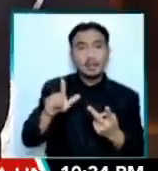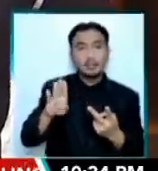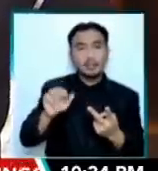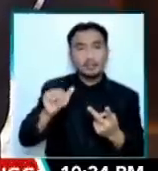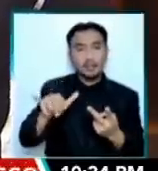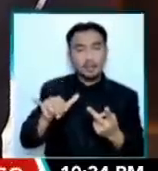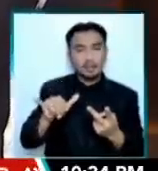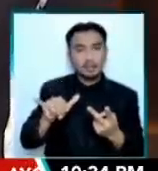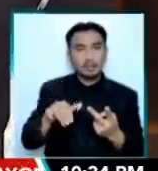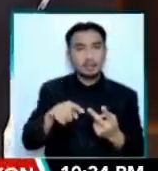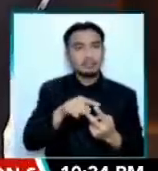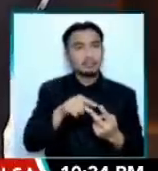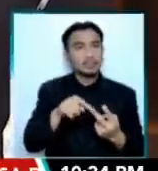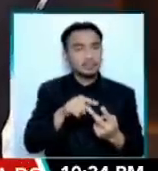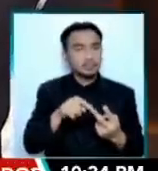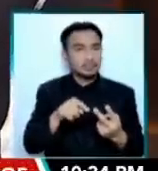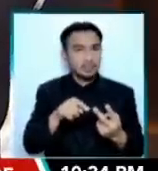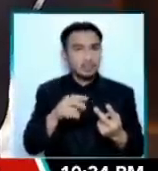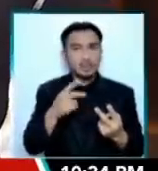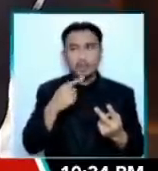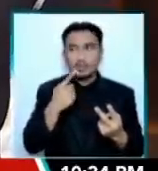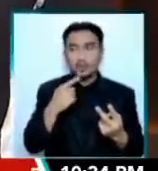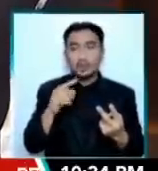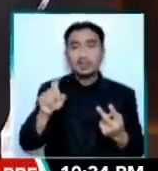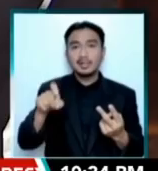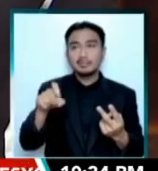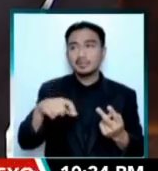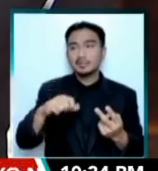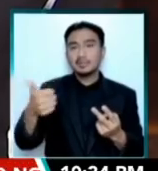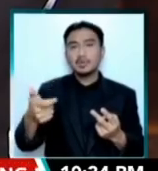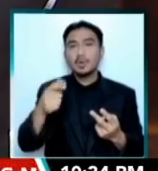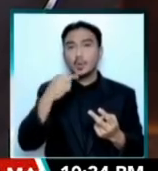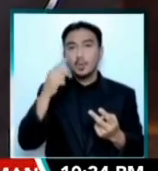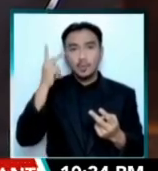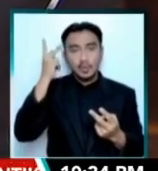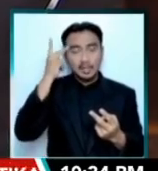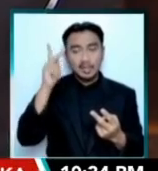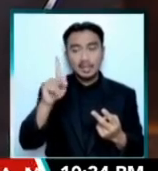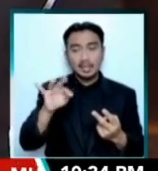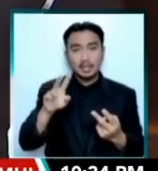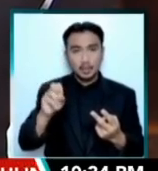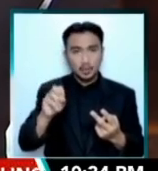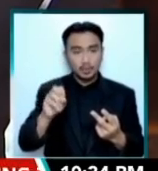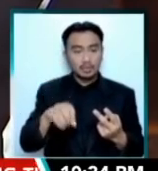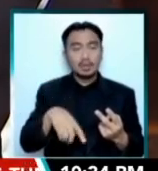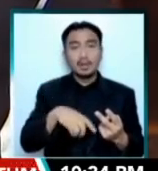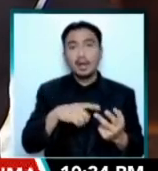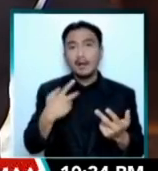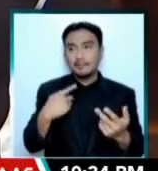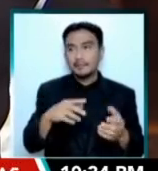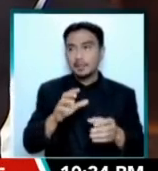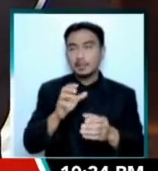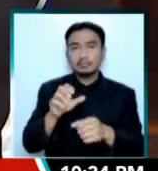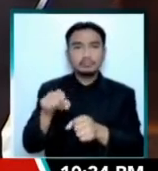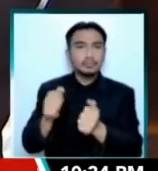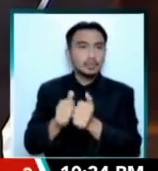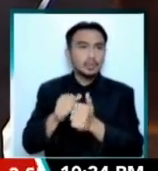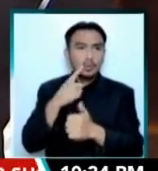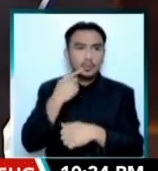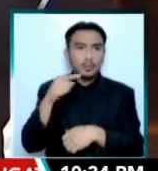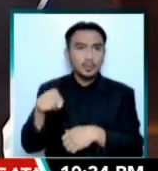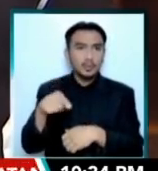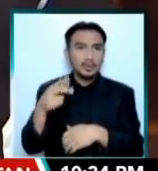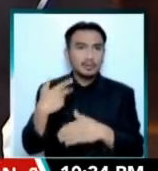na kanyang katandem na si Senator Kiko Pangilinan, si Davao City Mayor Sara Duterte ang i-endorso nitong